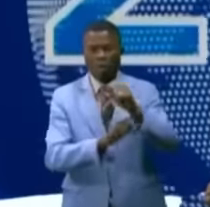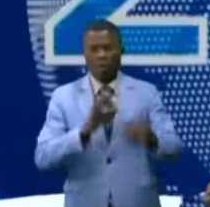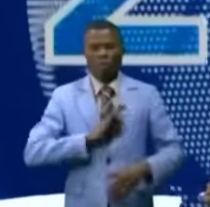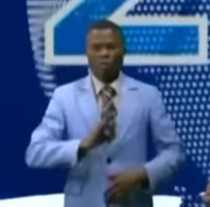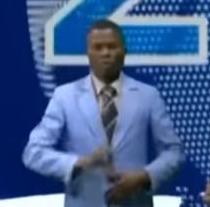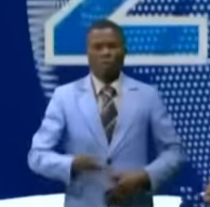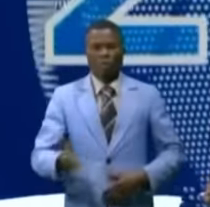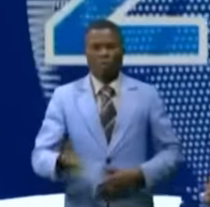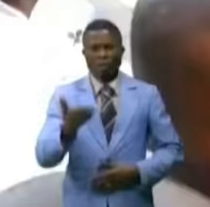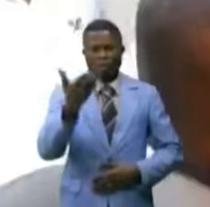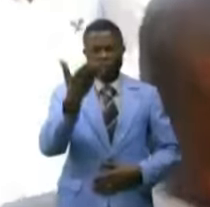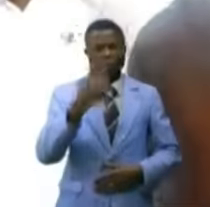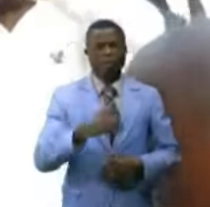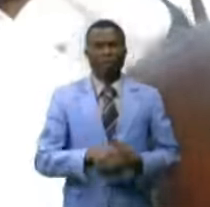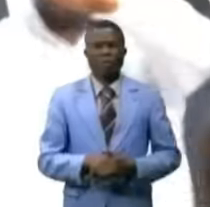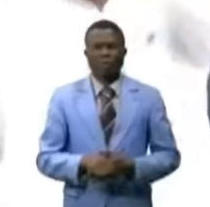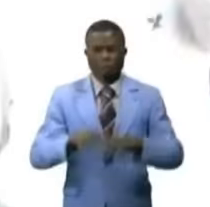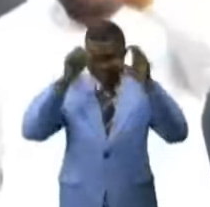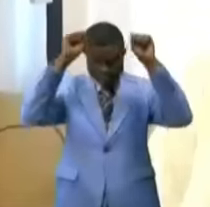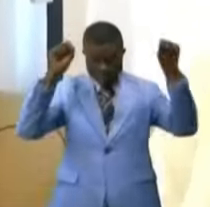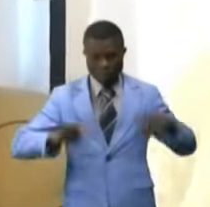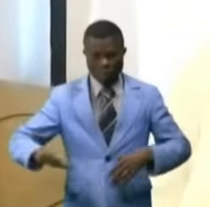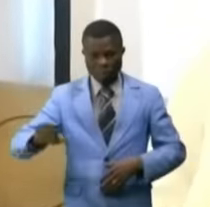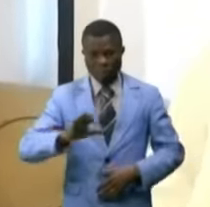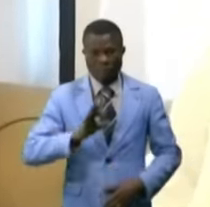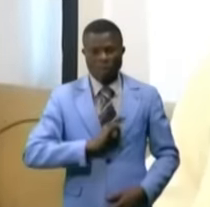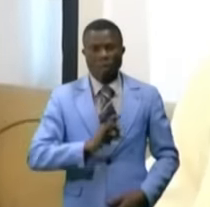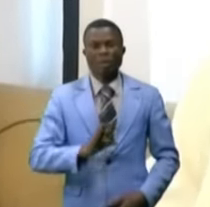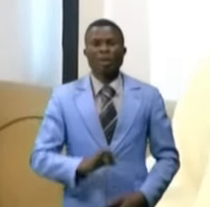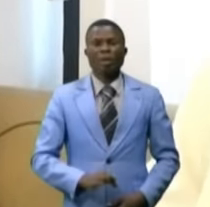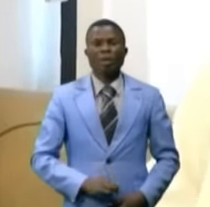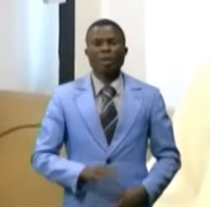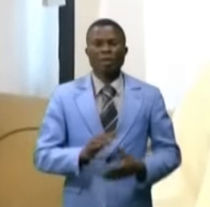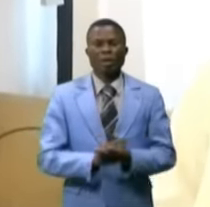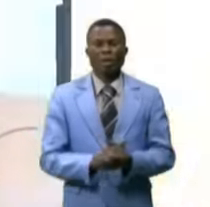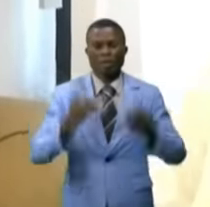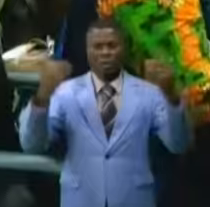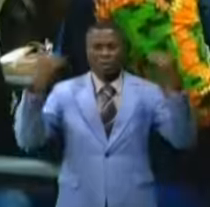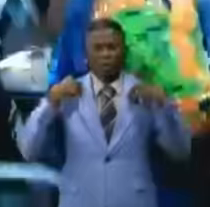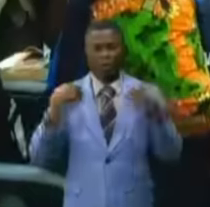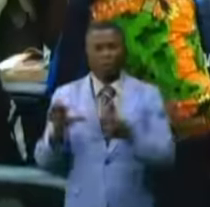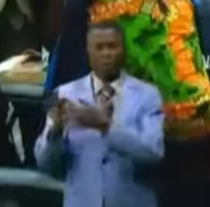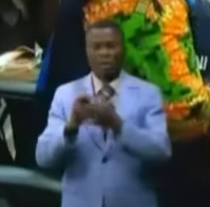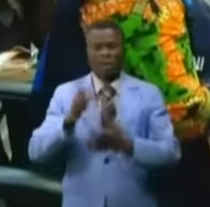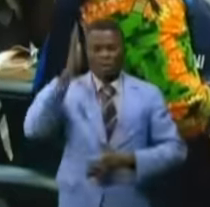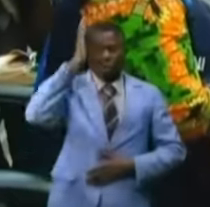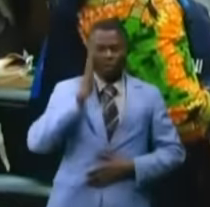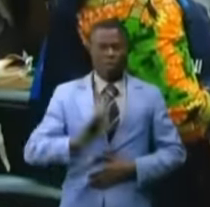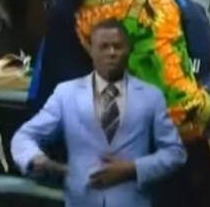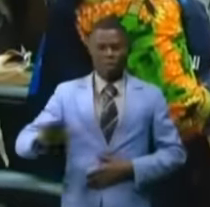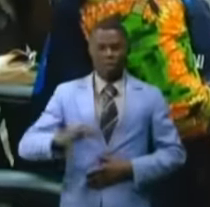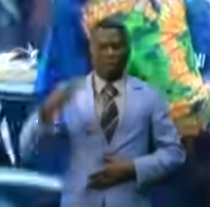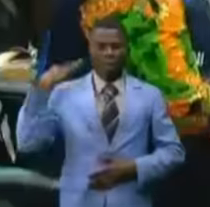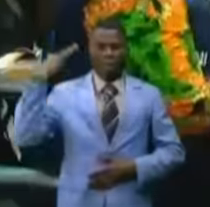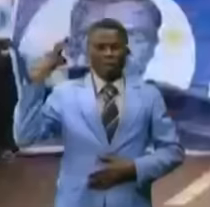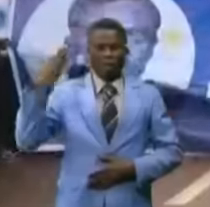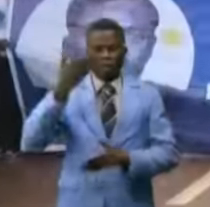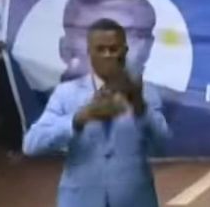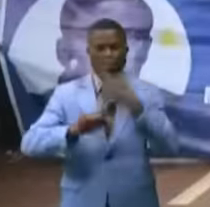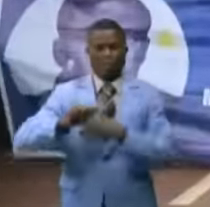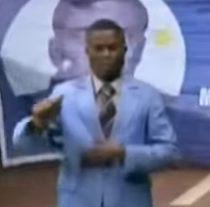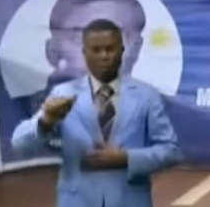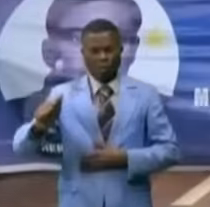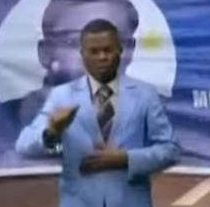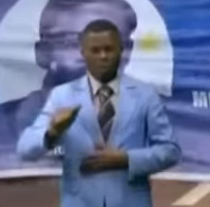Robert Ndaye-Tshisekedi. Le président de la République, Félix-Antoine Tshisekedi Tshilombo, haute autorité de l'Union sacrée de la Nation et candidat à sa propre succession,